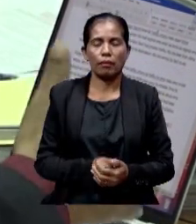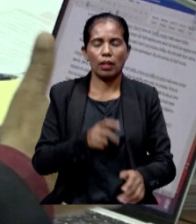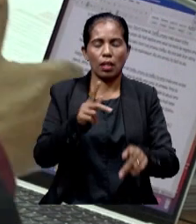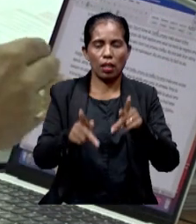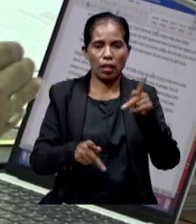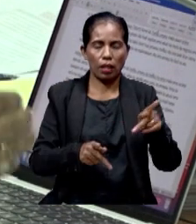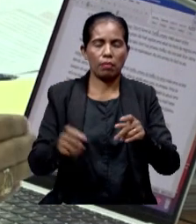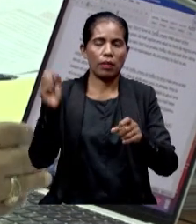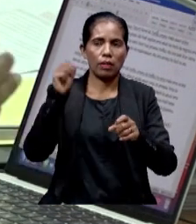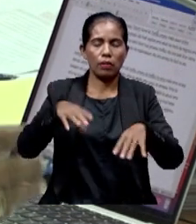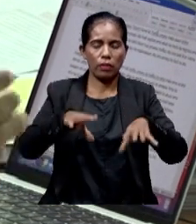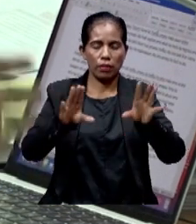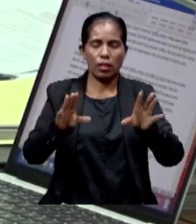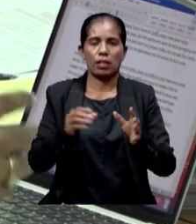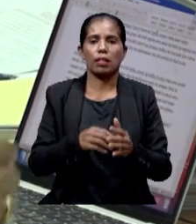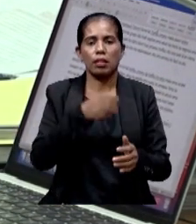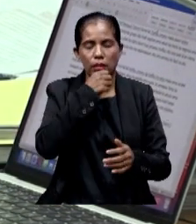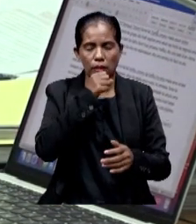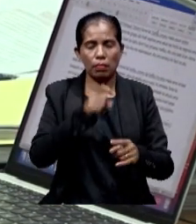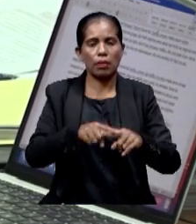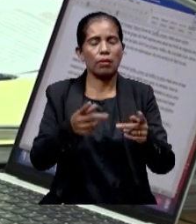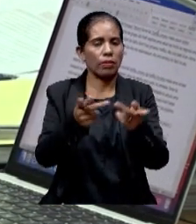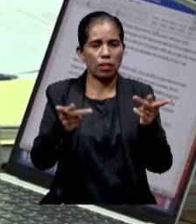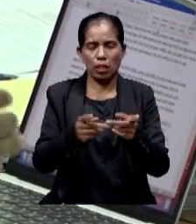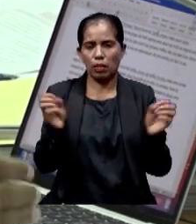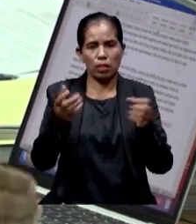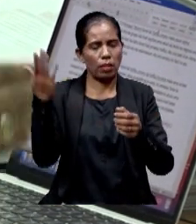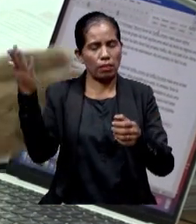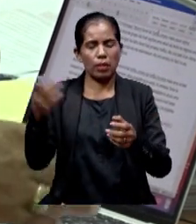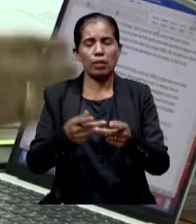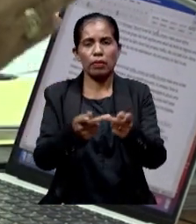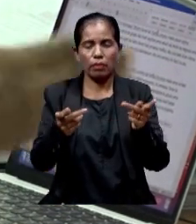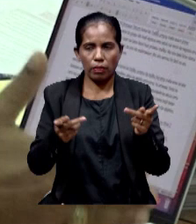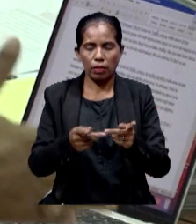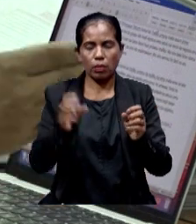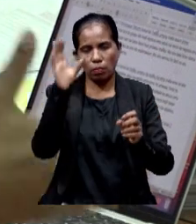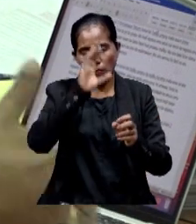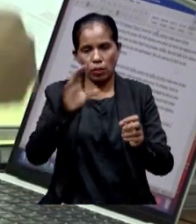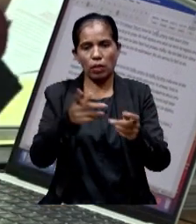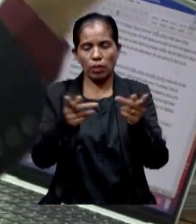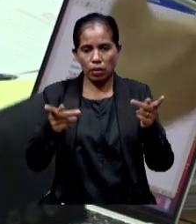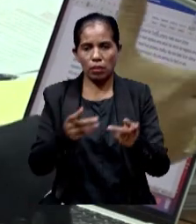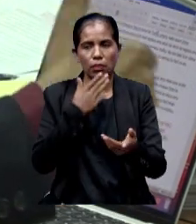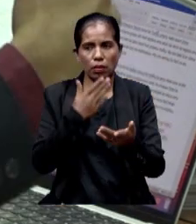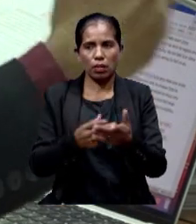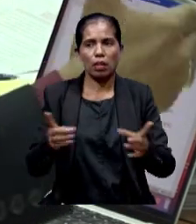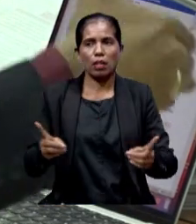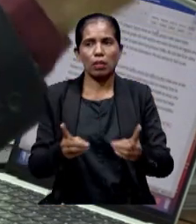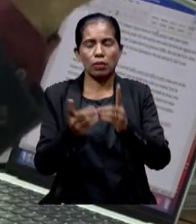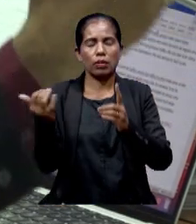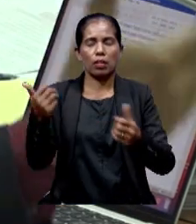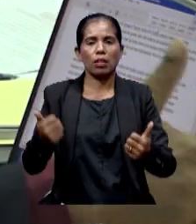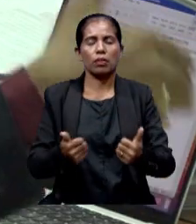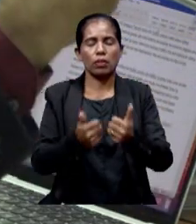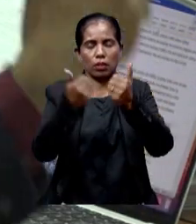Emai leba sanbe ke Faan Sabraka. Mai be Laos Fatine hina ba. Fatine tengi ser buka fatine be ke digno pada hasuru sira asesor sirne